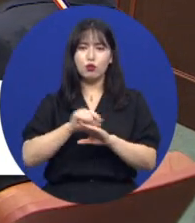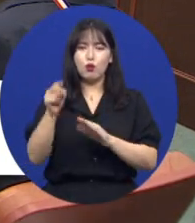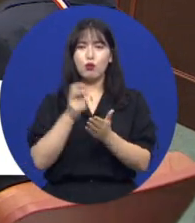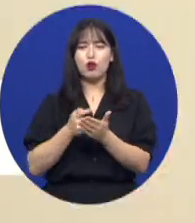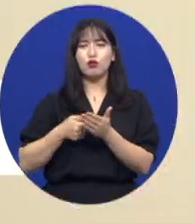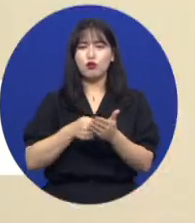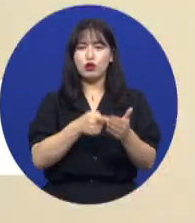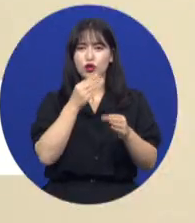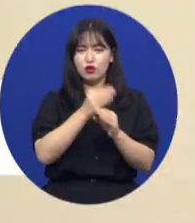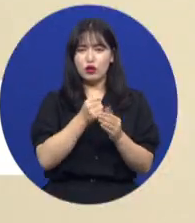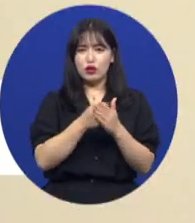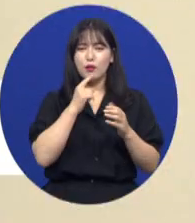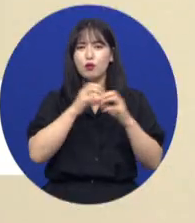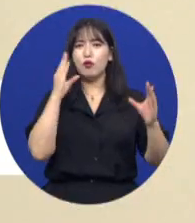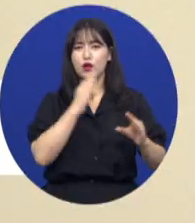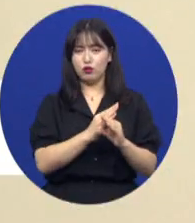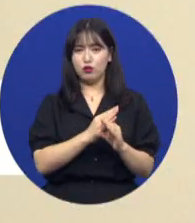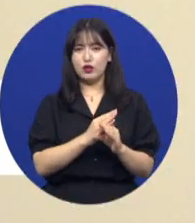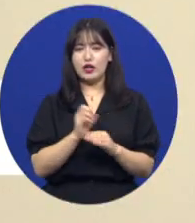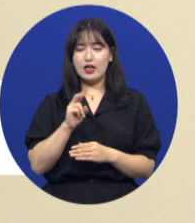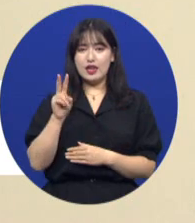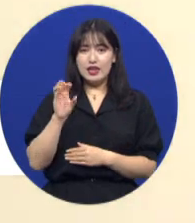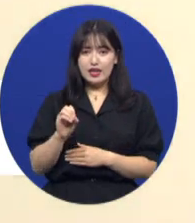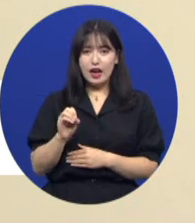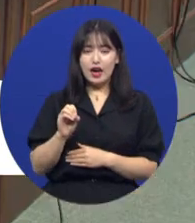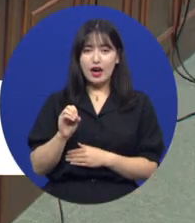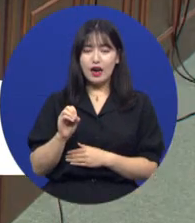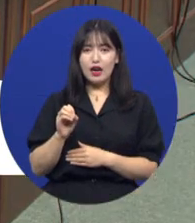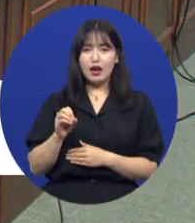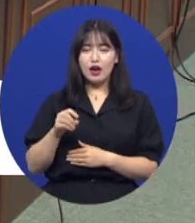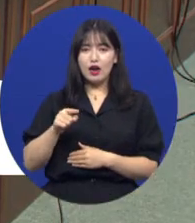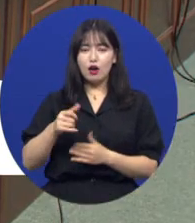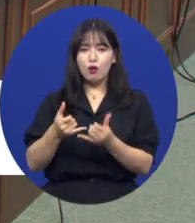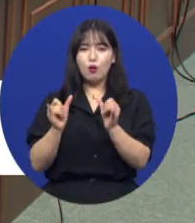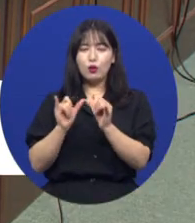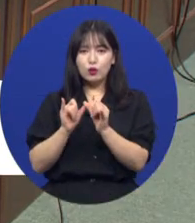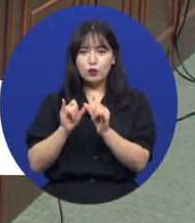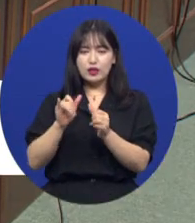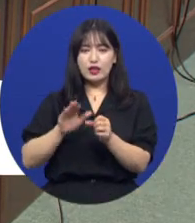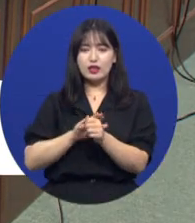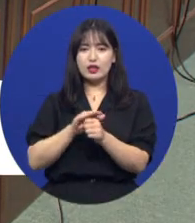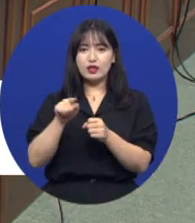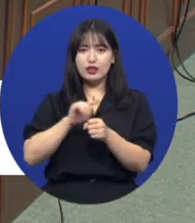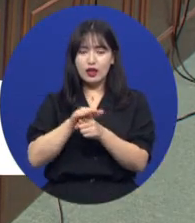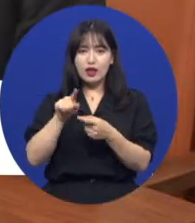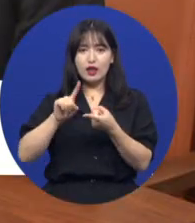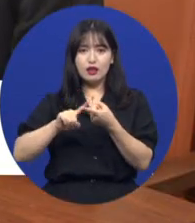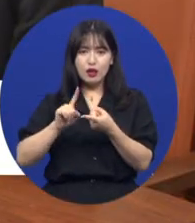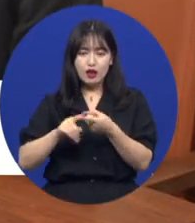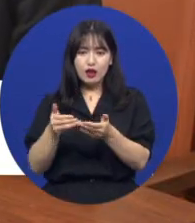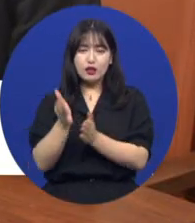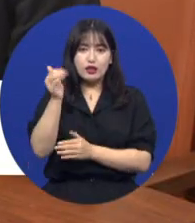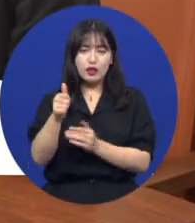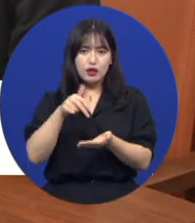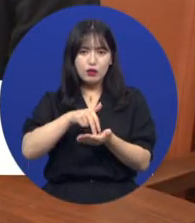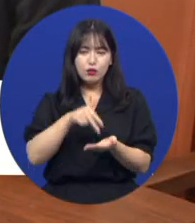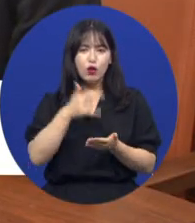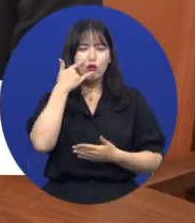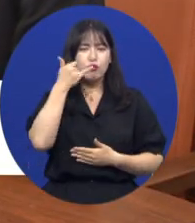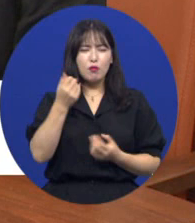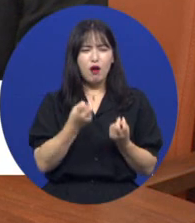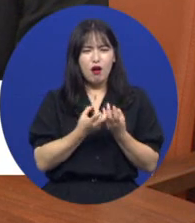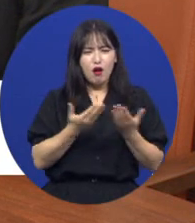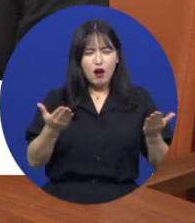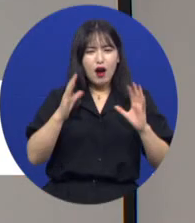제주도의 외에 썰린 공청회에서 양승원 주사랑 공동체 사무국장은 부모의 불가피한 사정 등으로 위험에